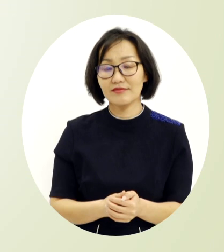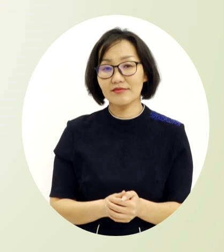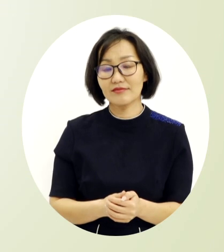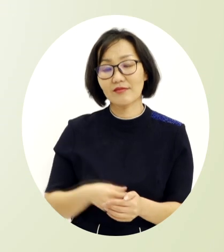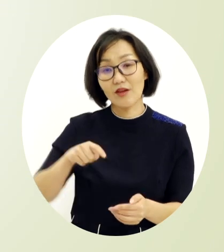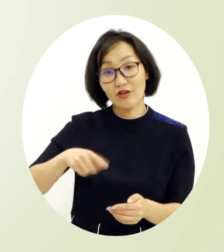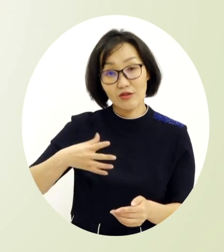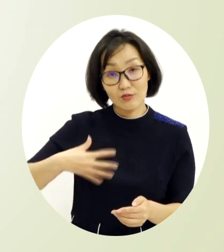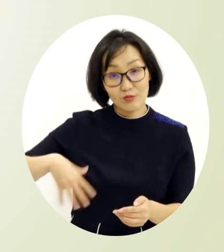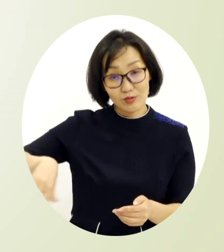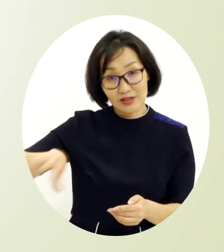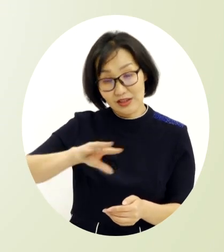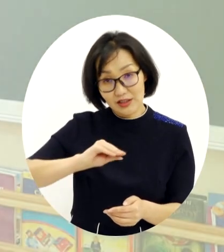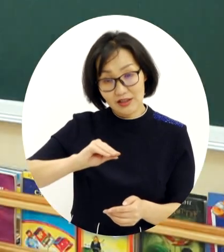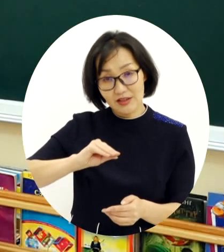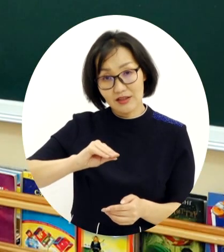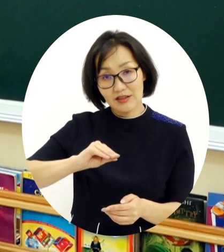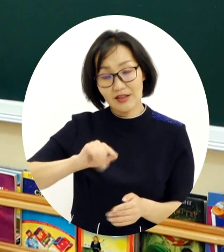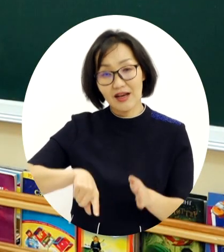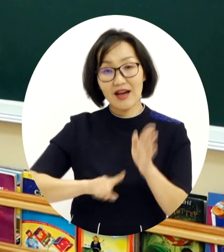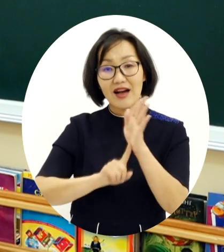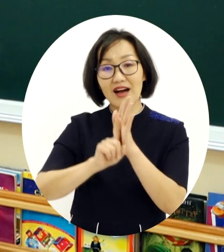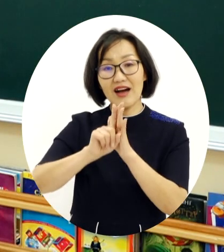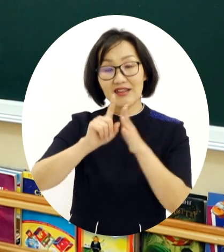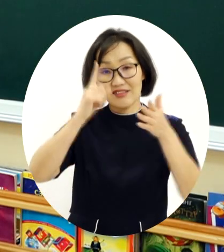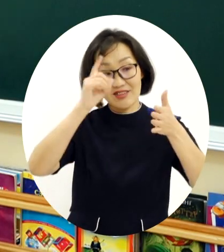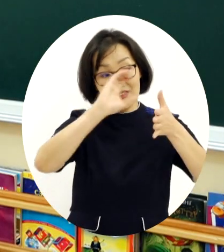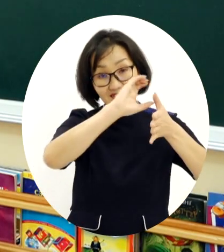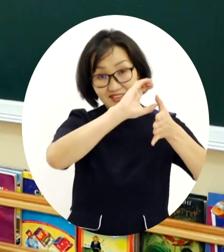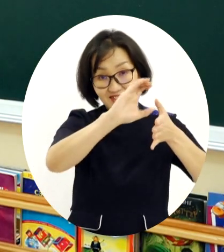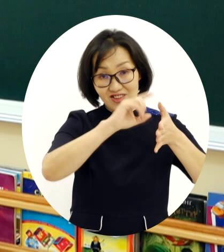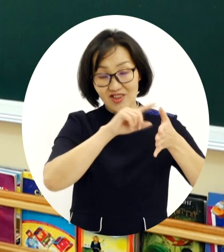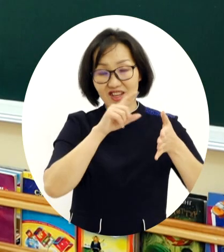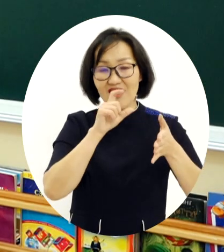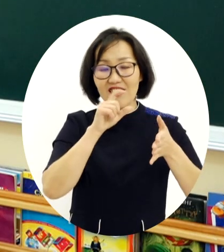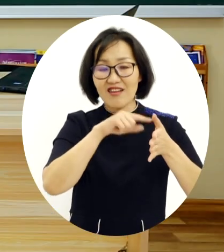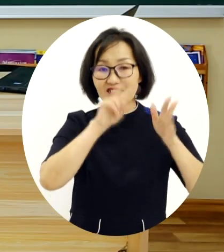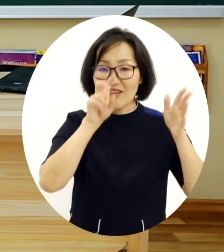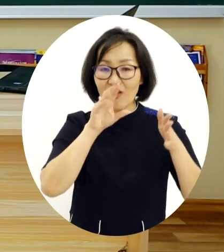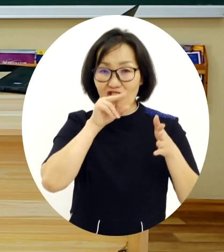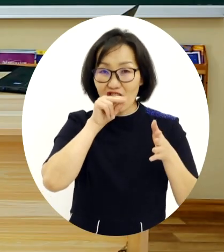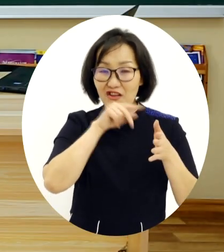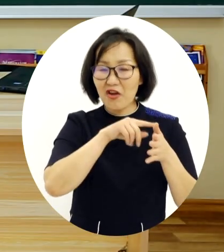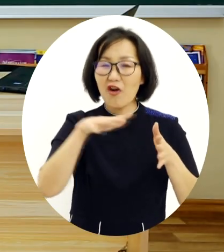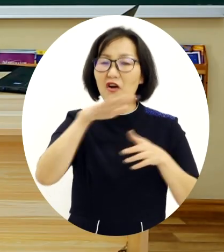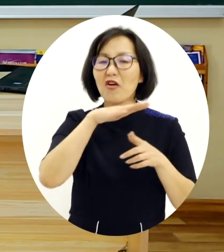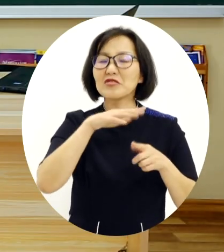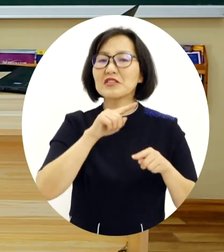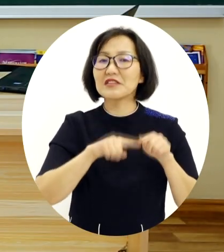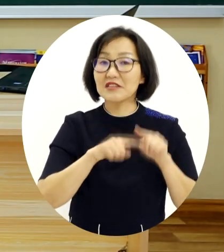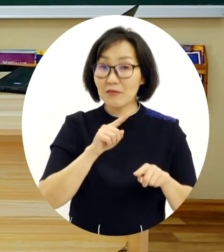За, одоо тэгвэл бүгдээрээ хамтдаа анх 1-р хэсэгт ихийн үйл явдал маань орчин нь ямар байсан